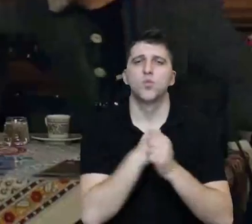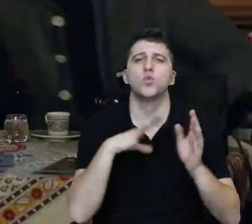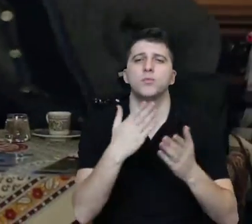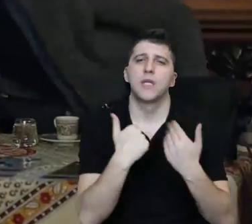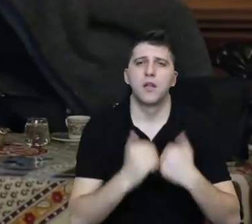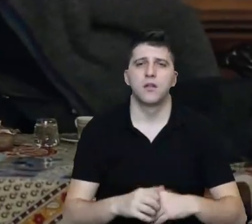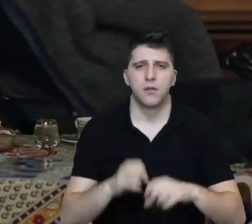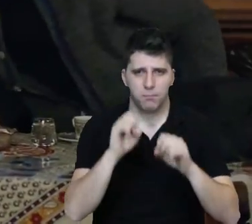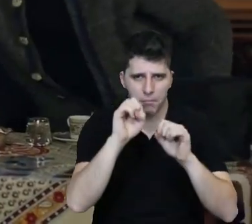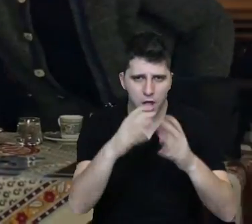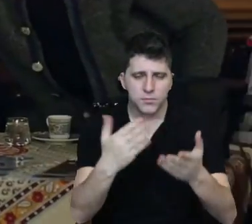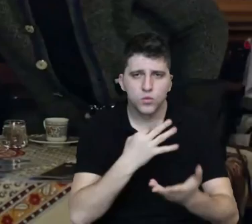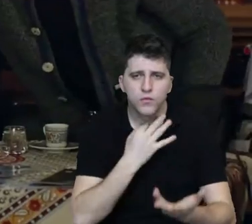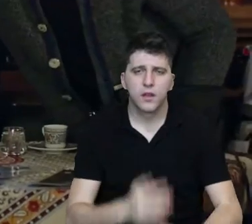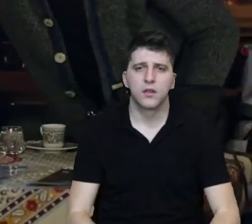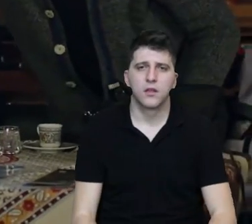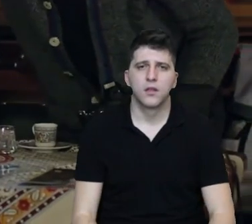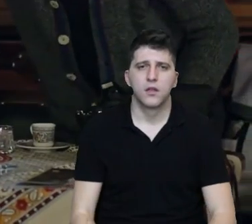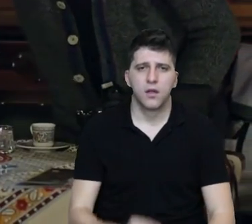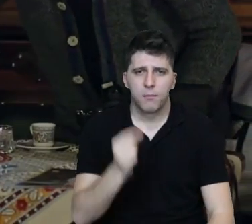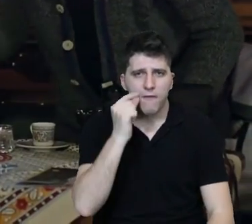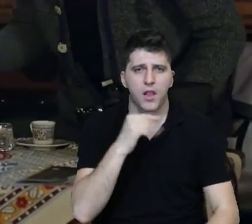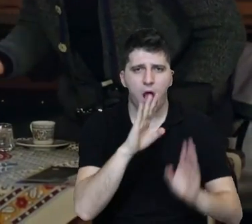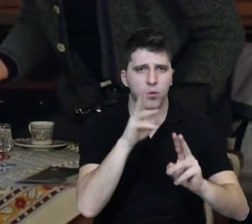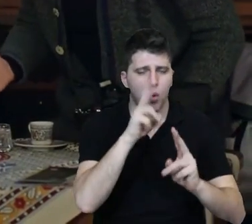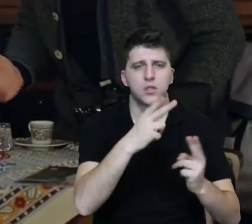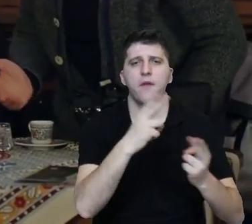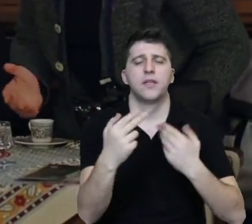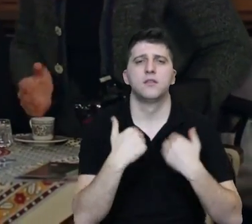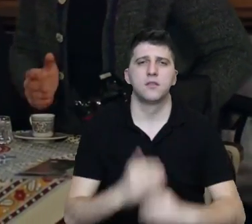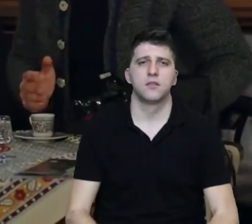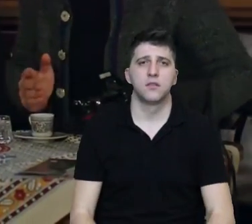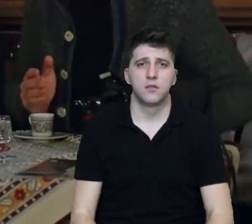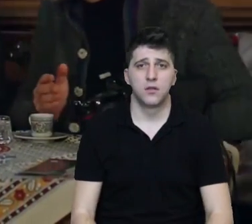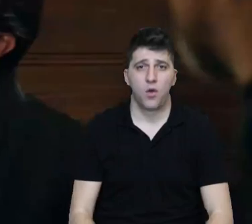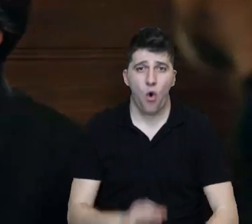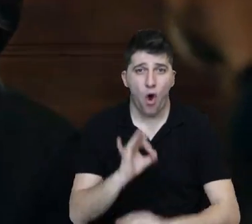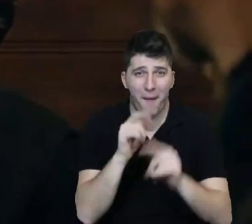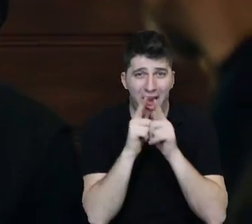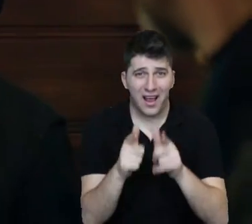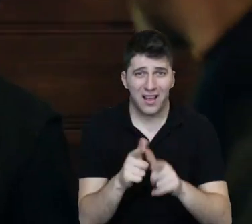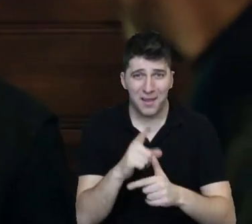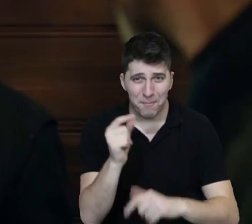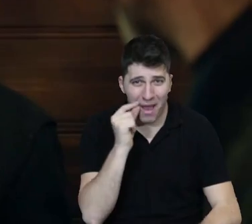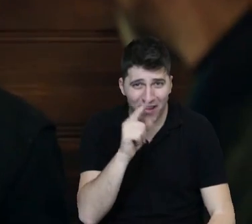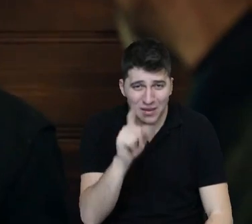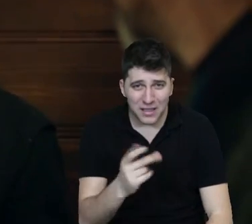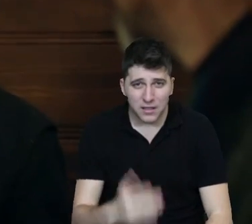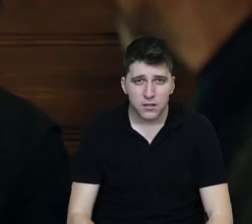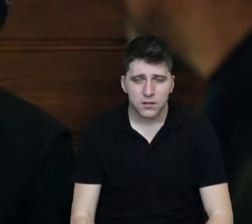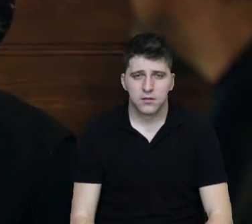gel. Bırakır mısınız ya? Beyefendiyi biz kapıda gördük, içeri davet ettik. Mübarek! Beyefendi mi? Evet.